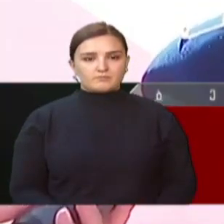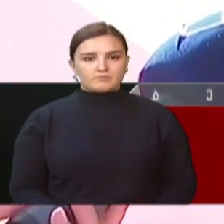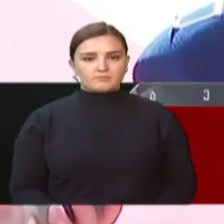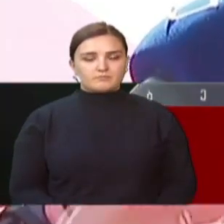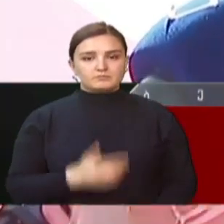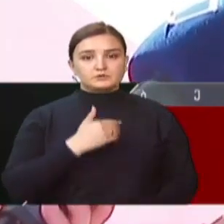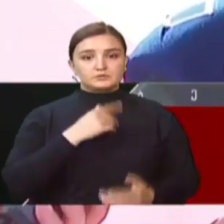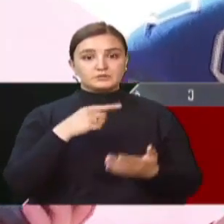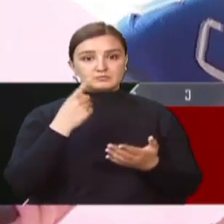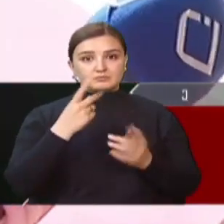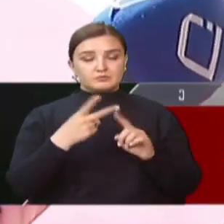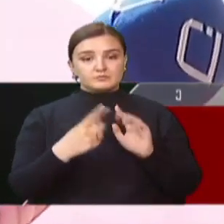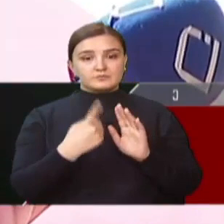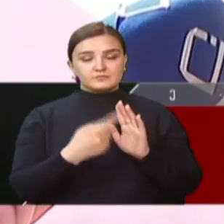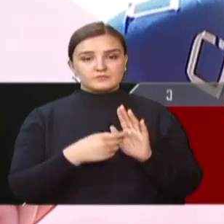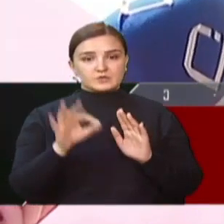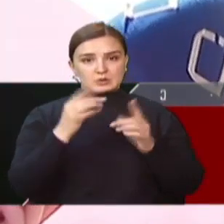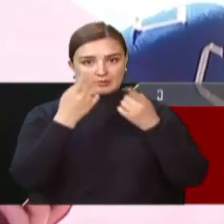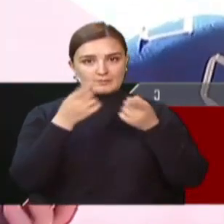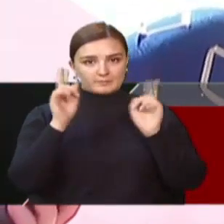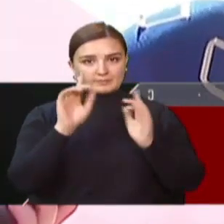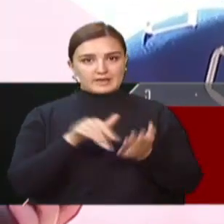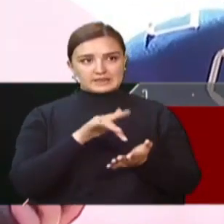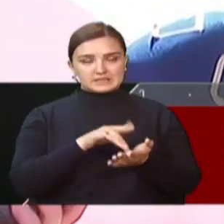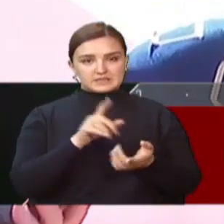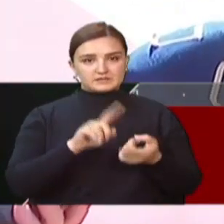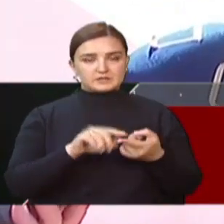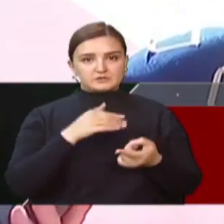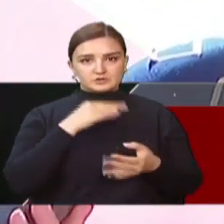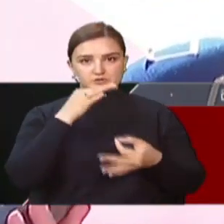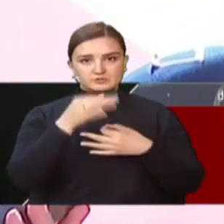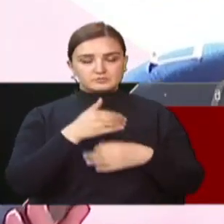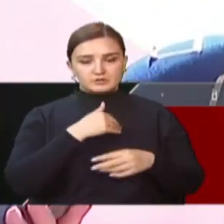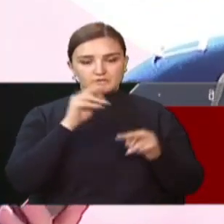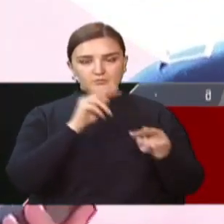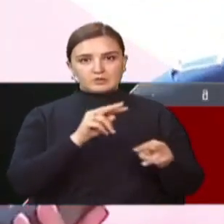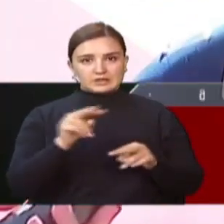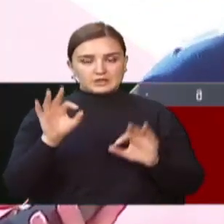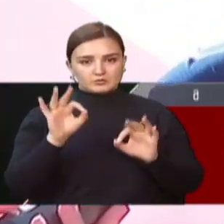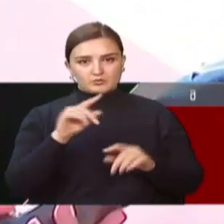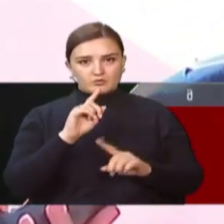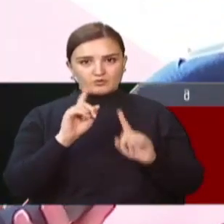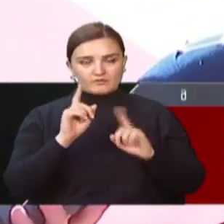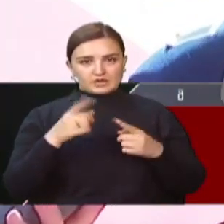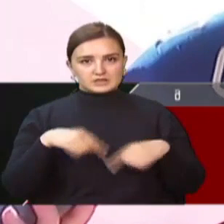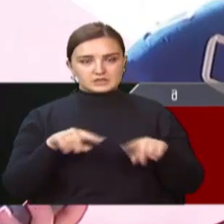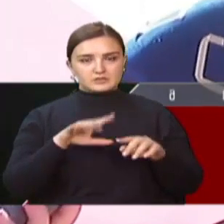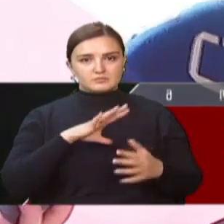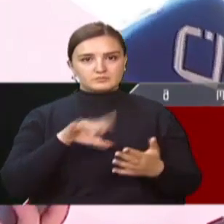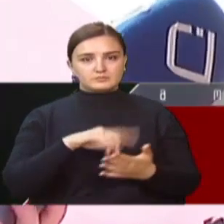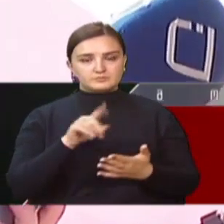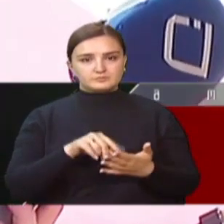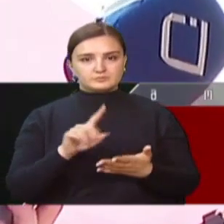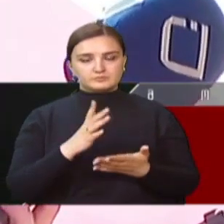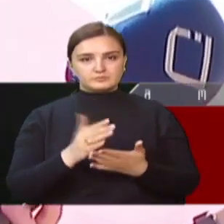შეკითხვა ბოდიში ბატისლავასთან დაკავშირებით მინდა კითხოთ მოდერატორმა კონფერენციაზე და ისვათ კითხვა რა